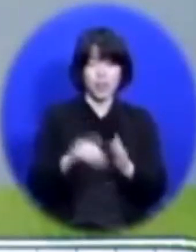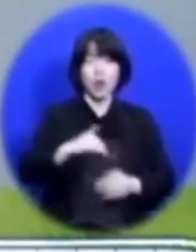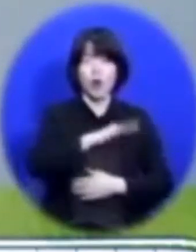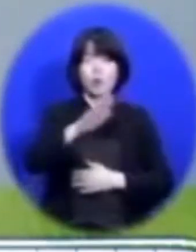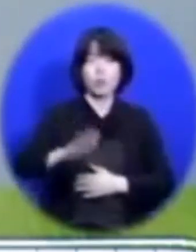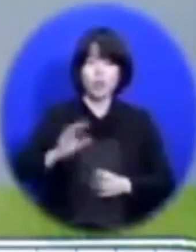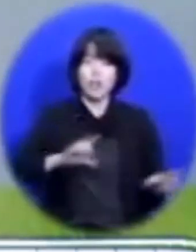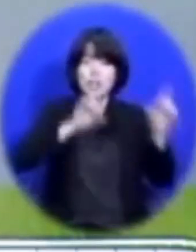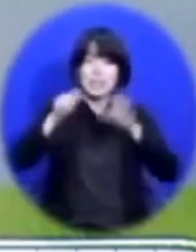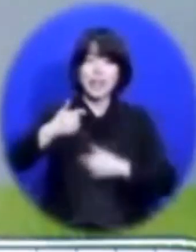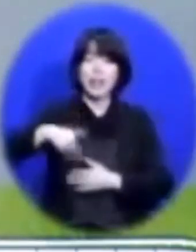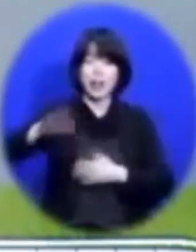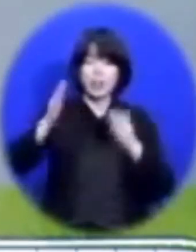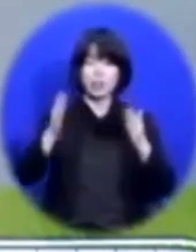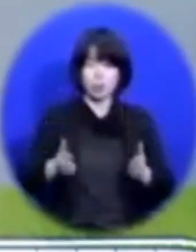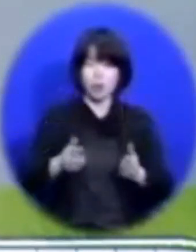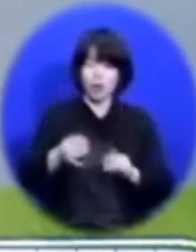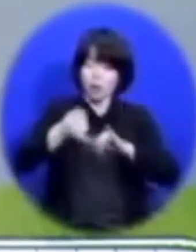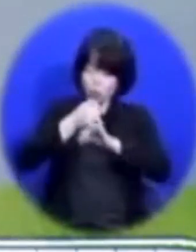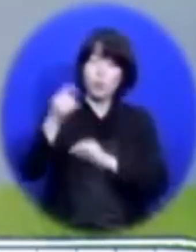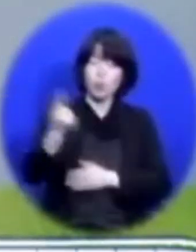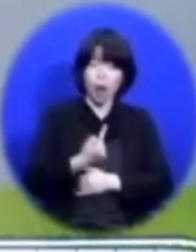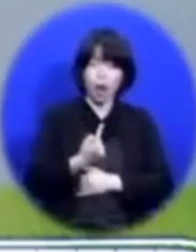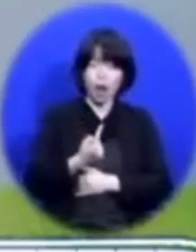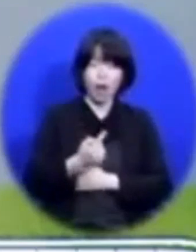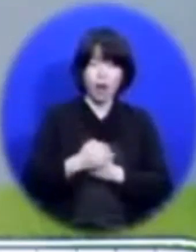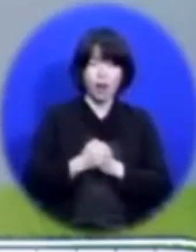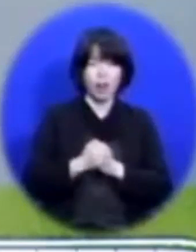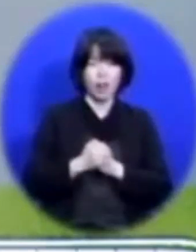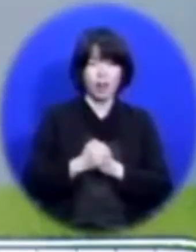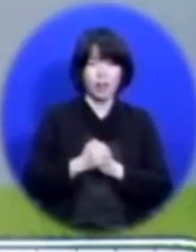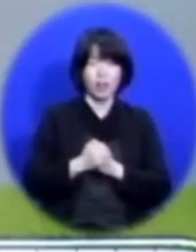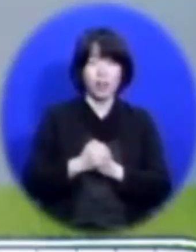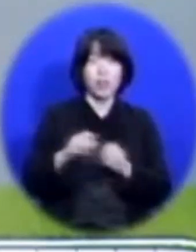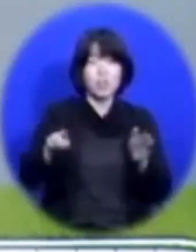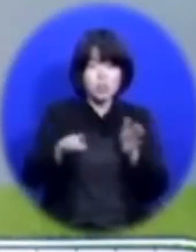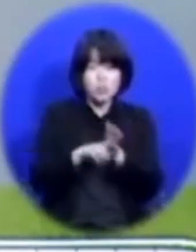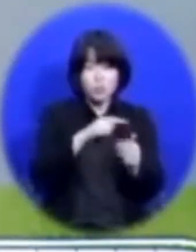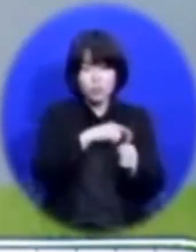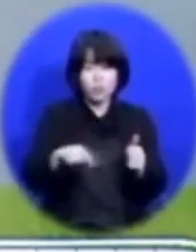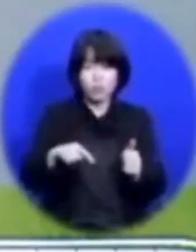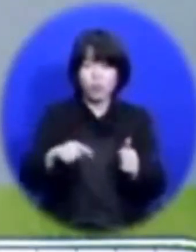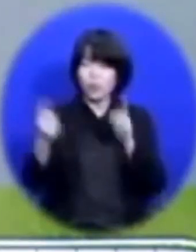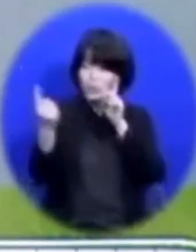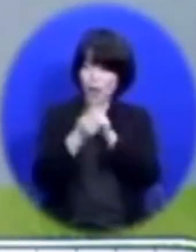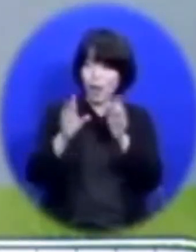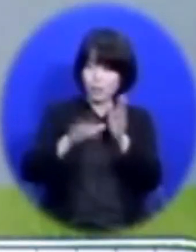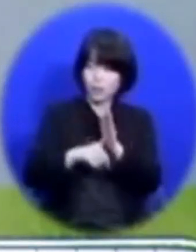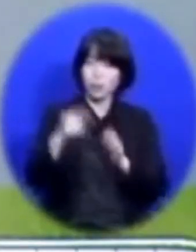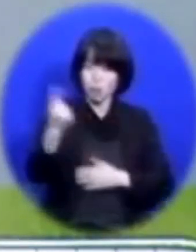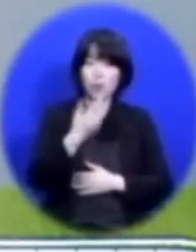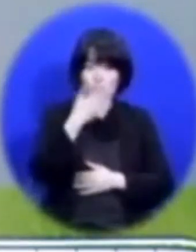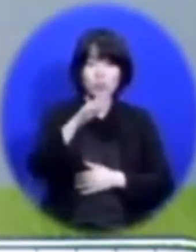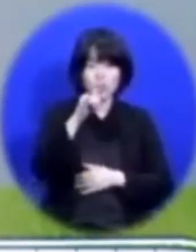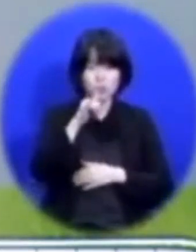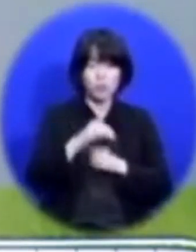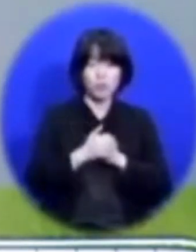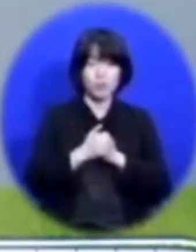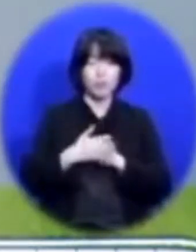동안필연적으로도래할것입니다 .순교의길로접어들수도있다.